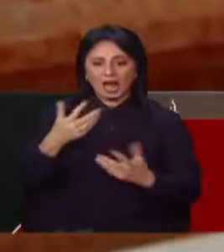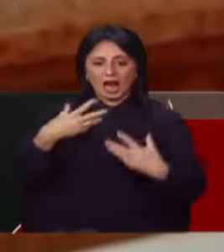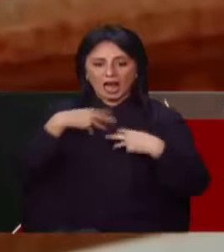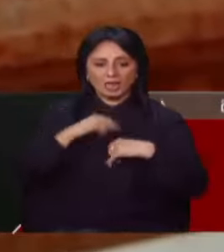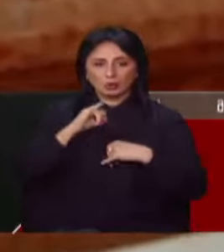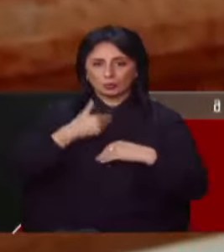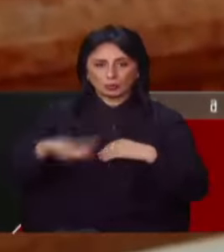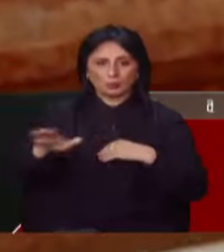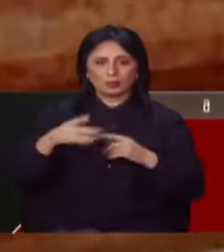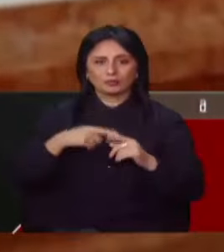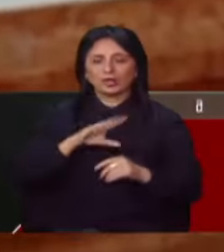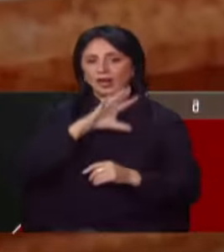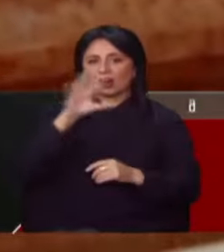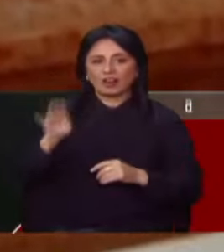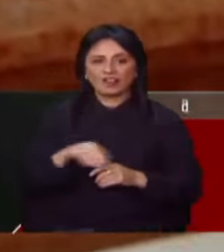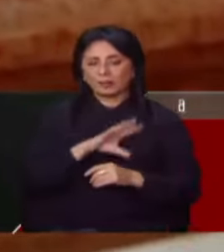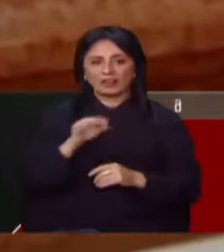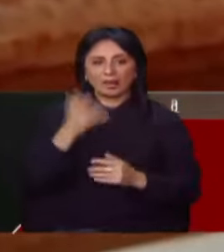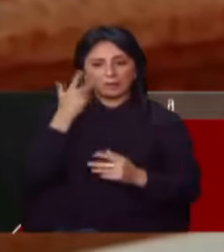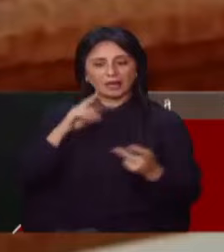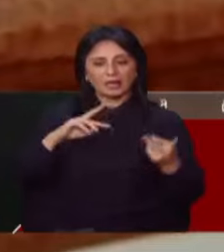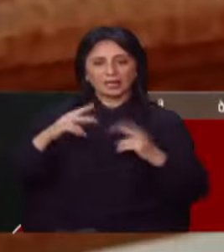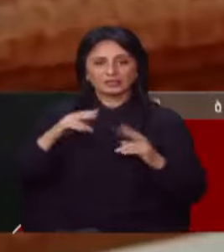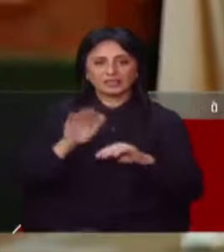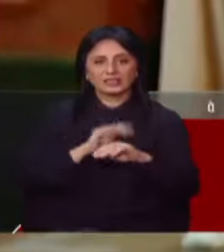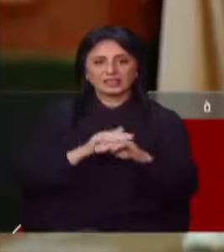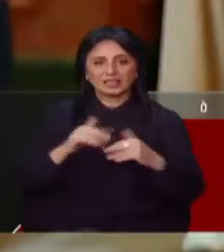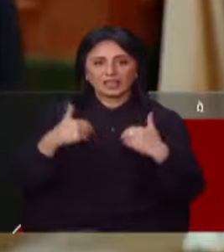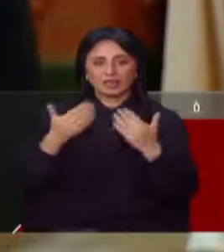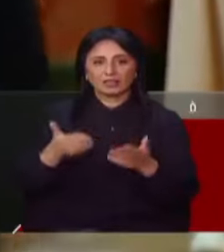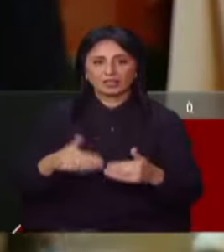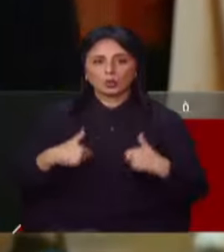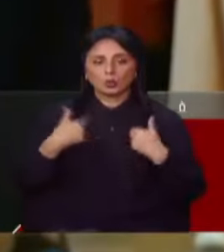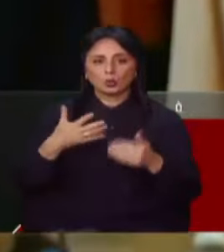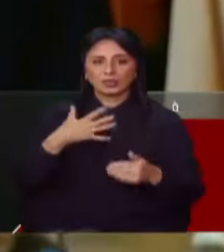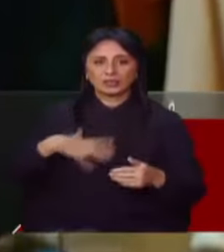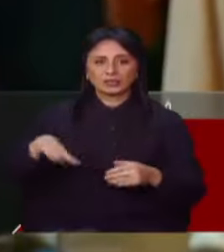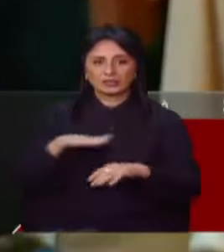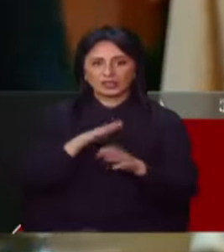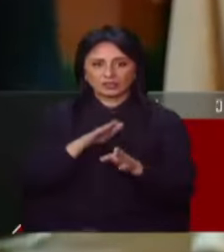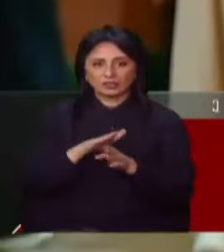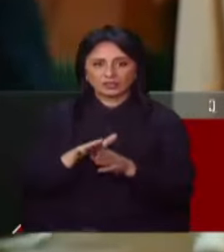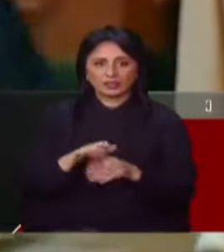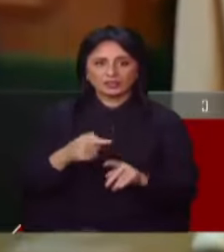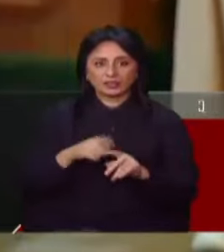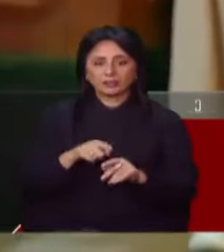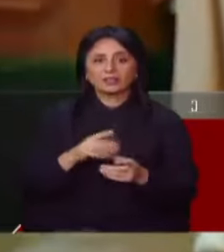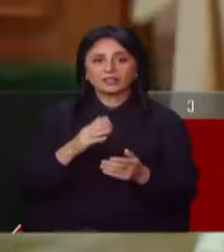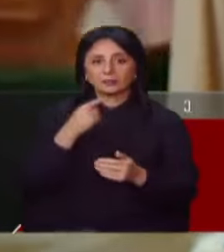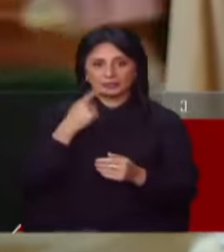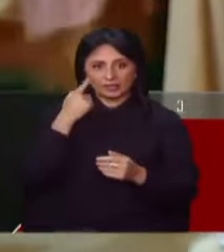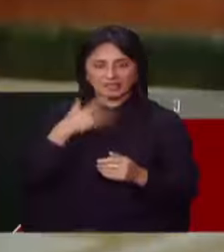კარგისკენ და ზოგადად ყველას და ყველაფერს ფერი ეცვალოს სიკეთისკენ. გულოცავს სრულიად საქრისტიანოს და არა მხოლოდ საქრისტიანოს, არამედ